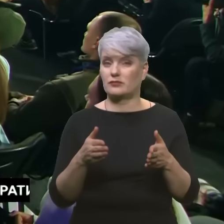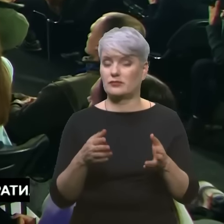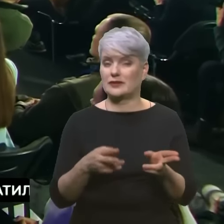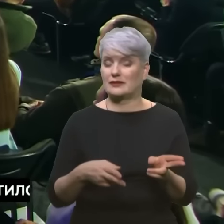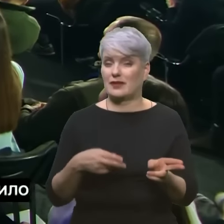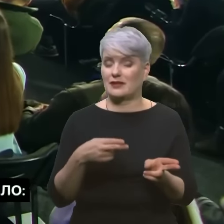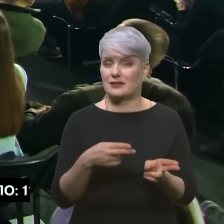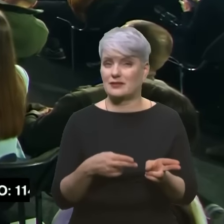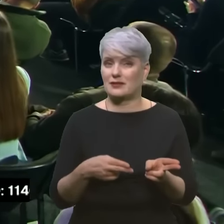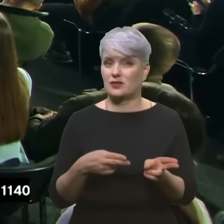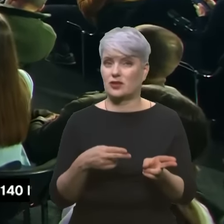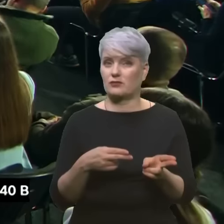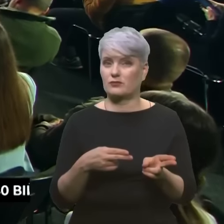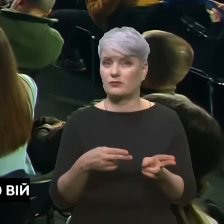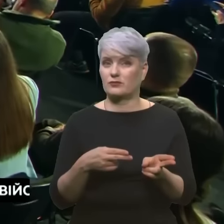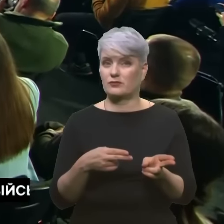залізниця,